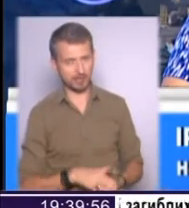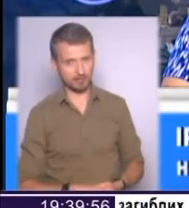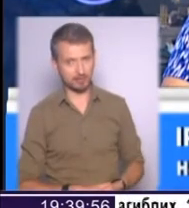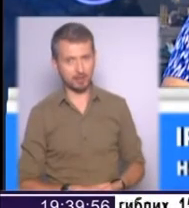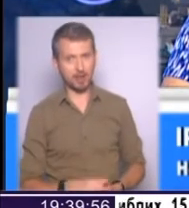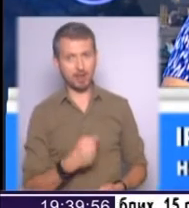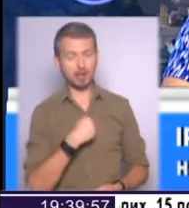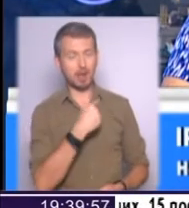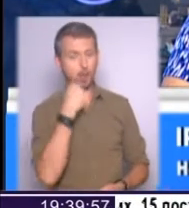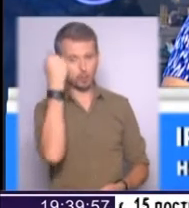Я особисто